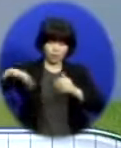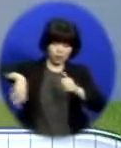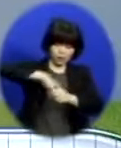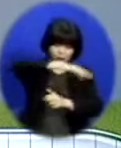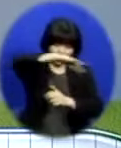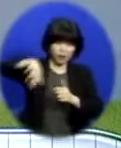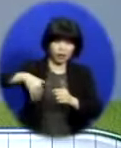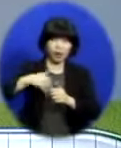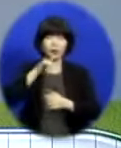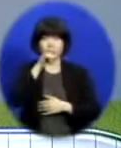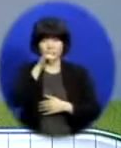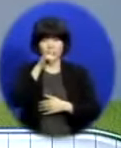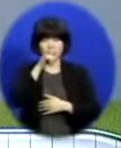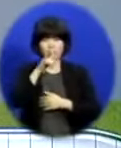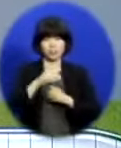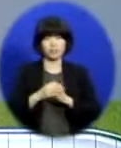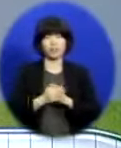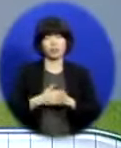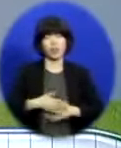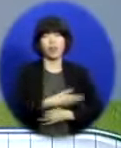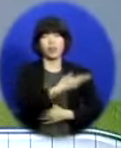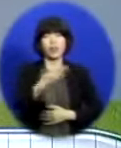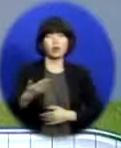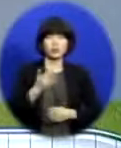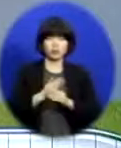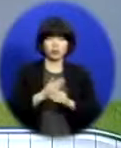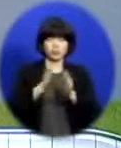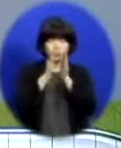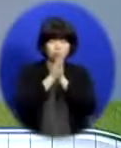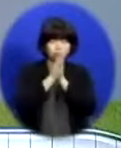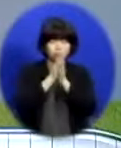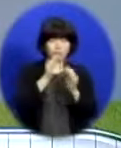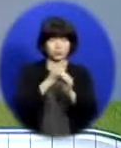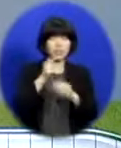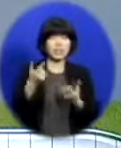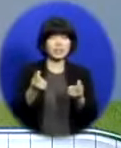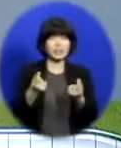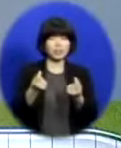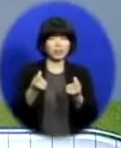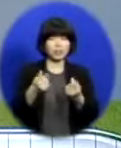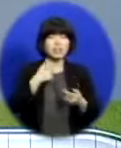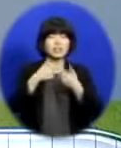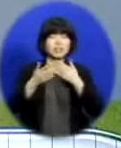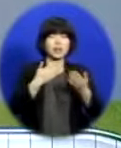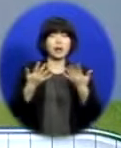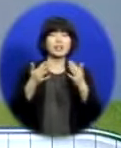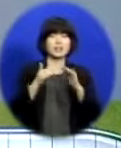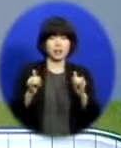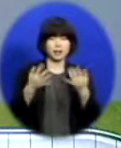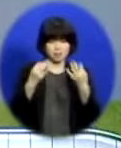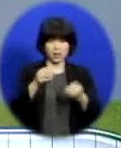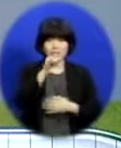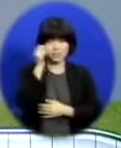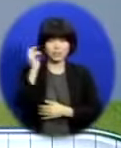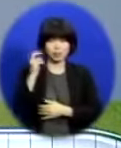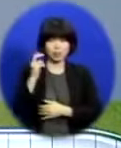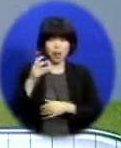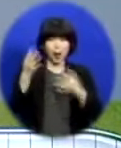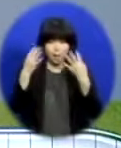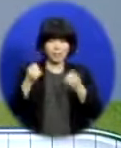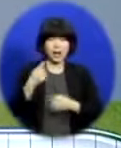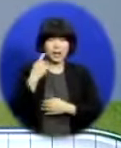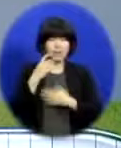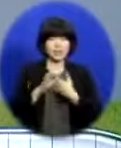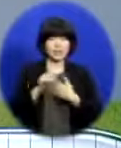있다는 거예 여러분 중에도 기도 중에이 체험을 하신 분들이 많으실 겁니다 만약에 이런